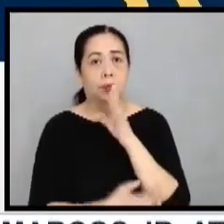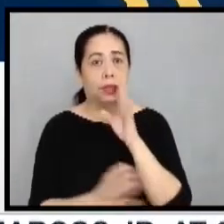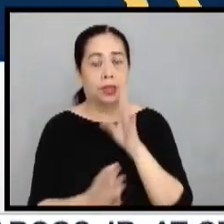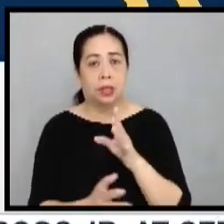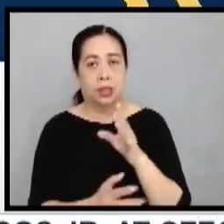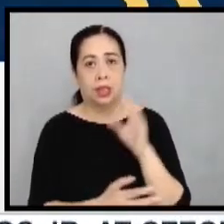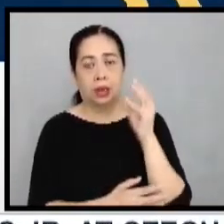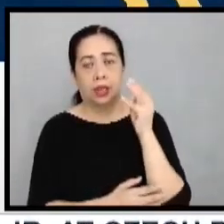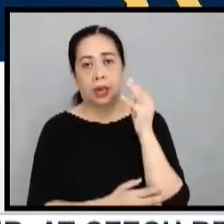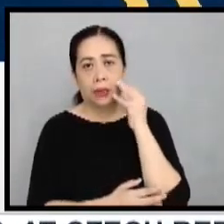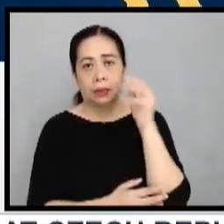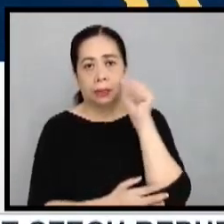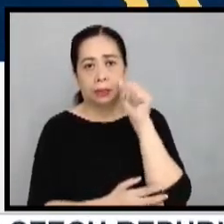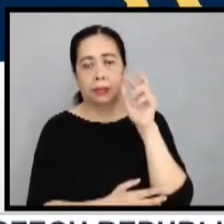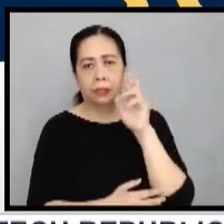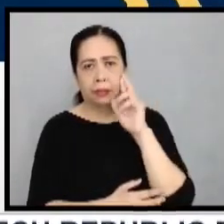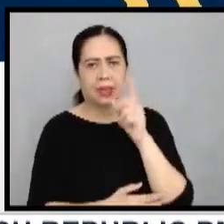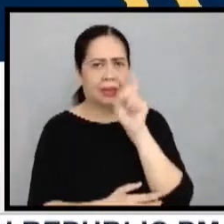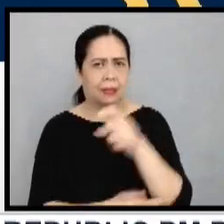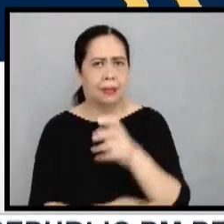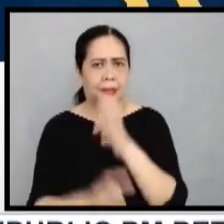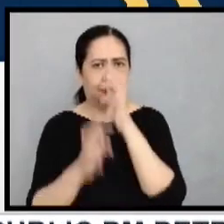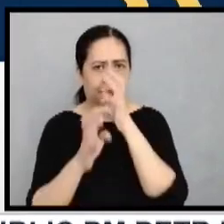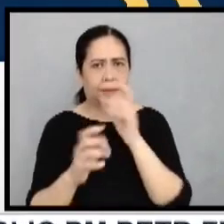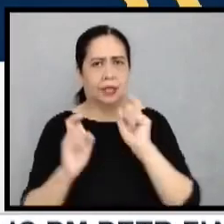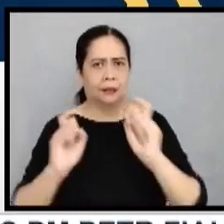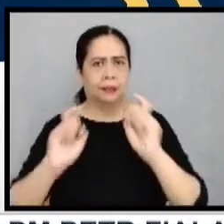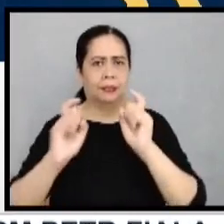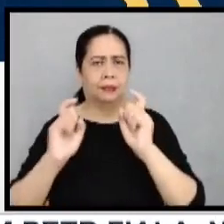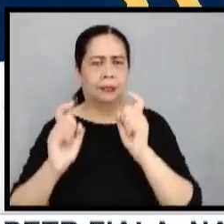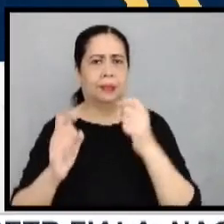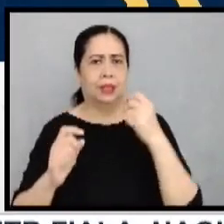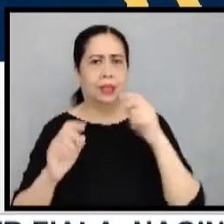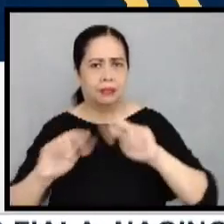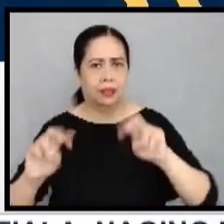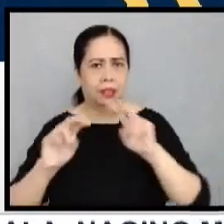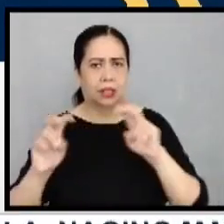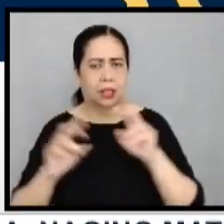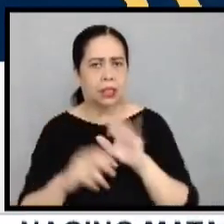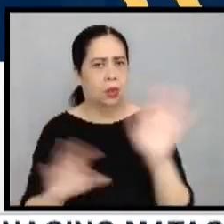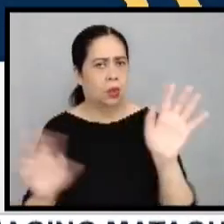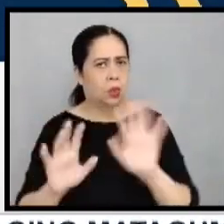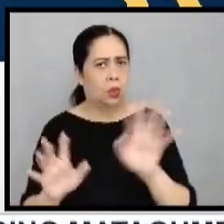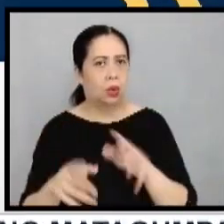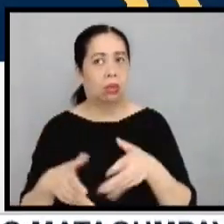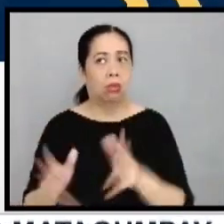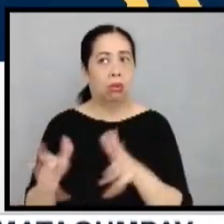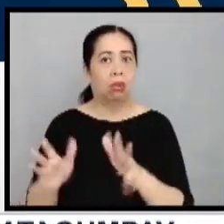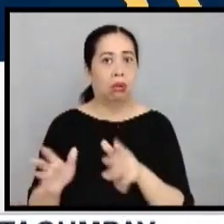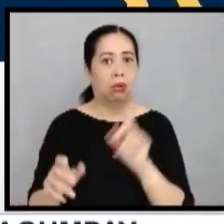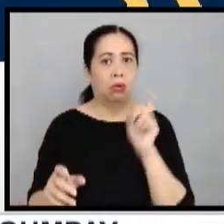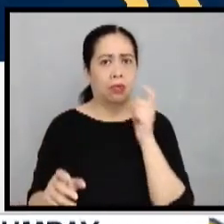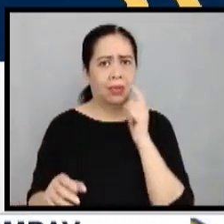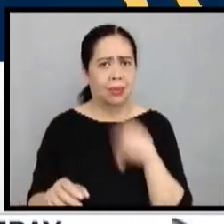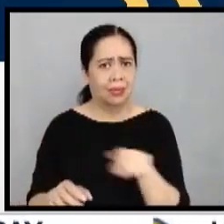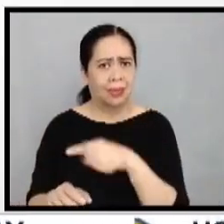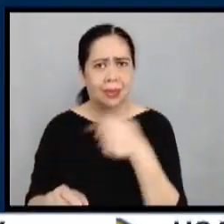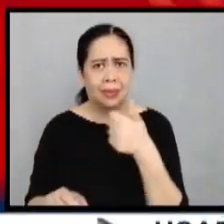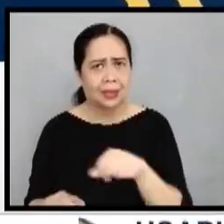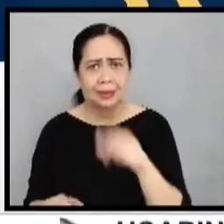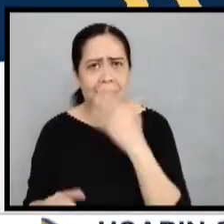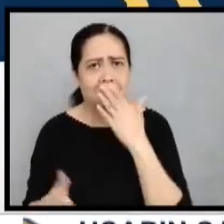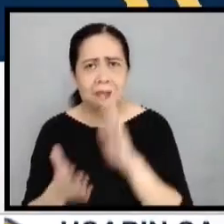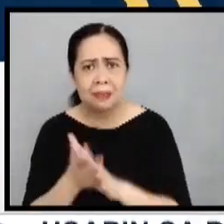ay paigtingin at bilisan na ang investigasyon at kailanman hindi dapat kinukonsinte sa gobyerno ang anumang maling